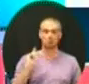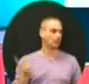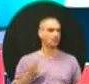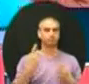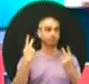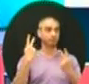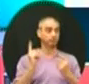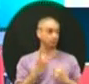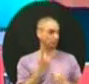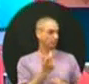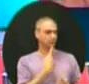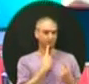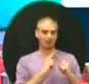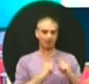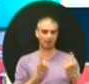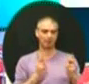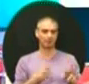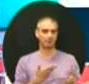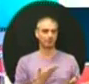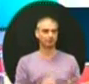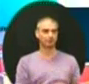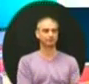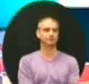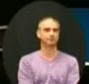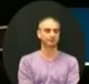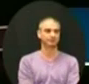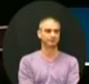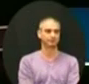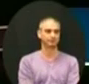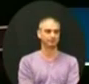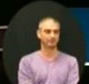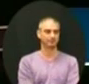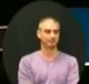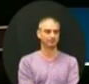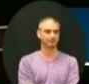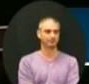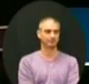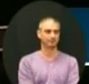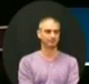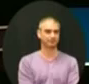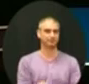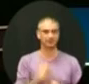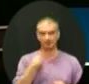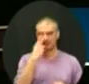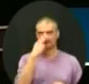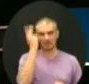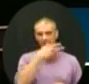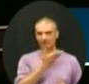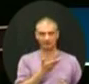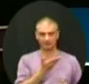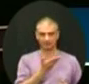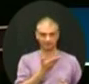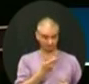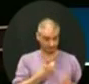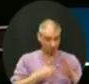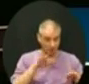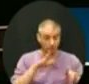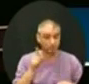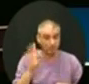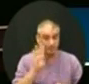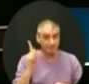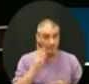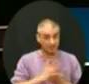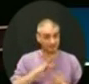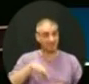מלח הארץ, ופתאום שיח אחר לחלוטין. כן, אבל אני מנסה להבין בעניין הזה, ראש הממשלה